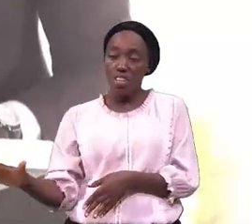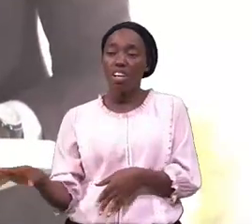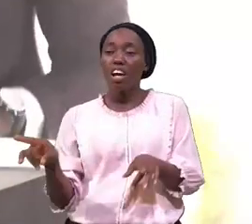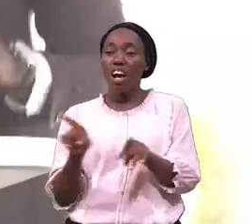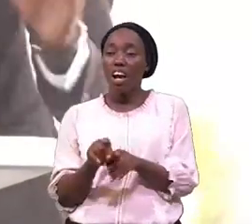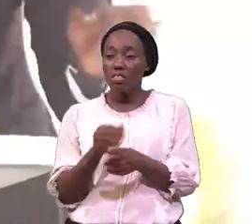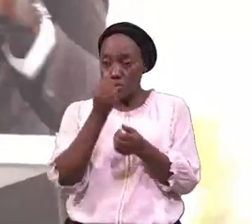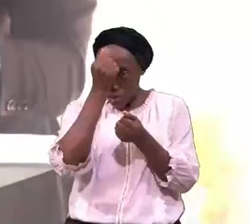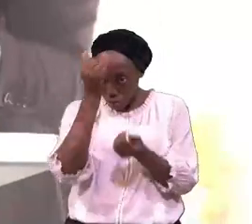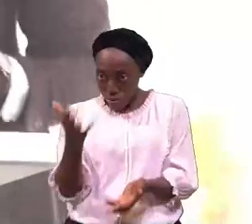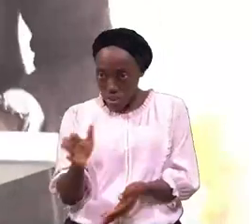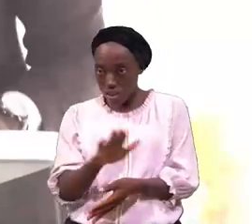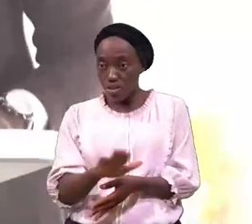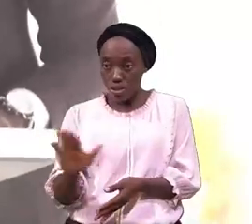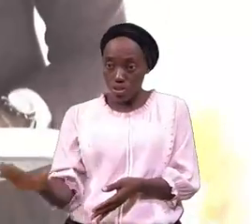Comme des enfants obéissants.